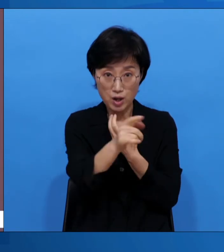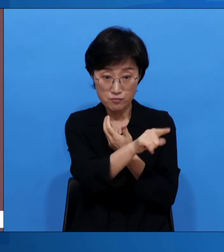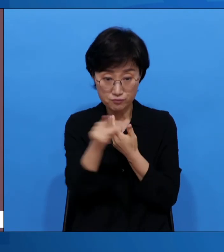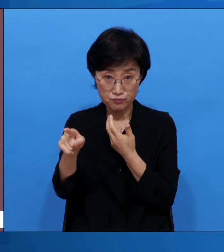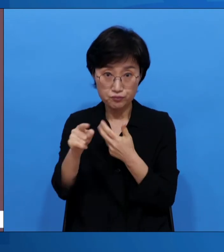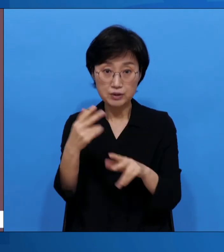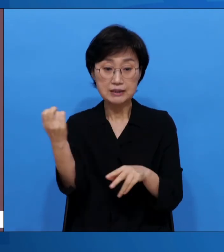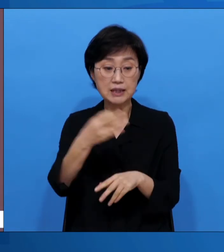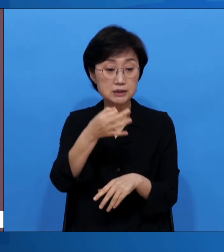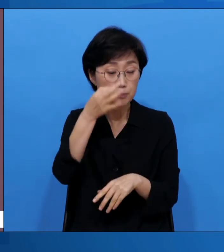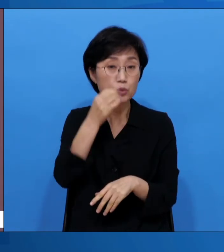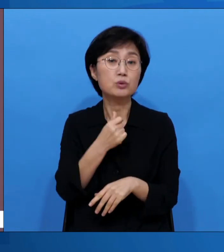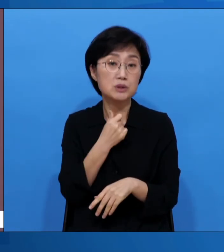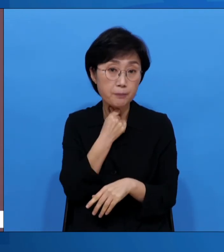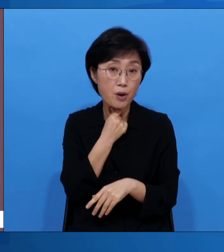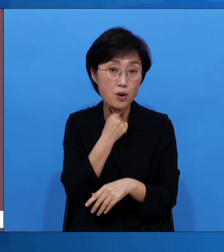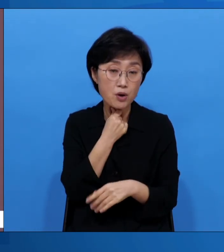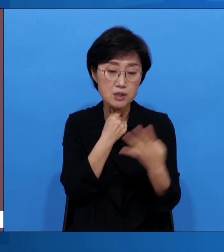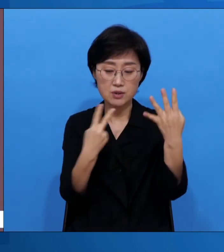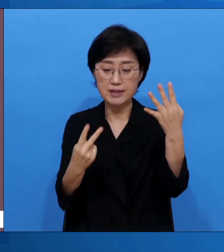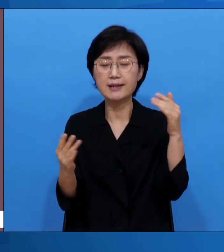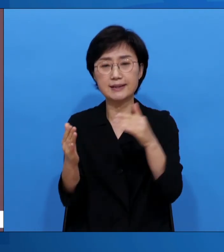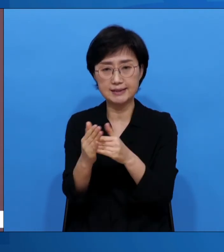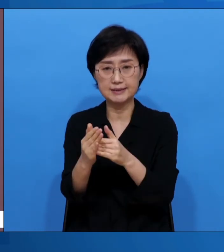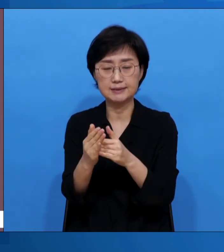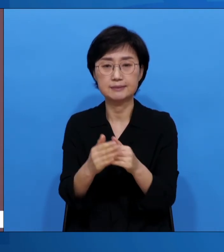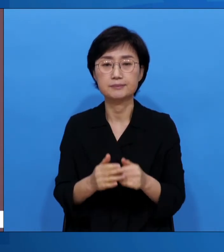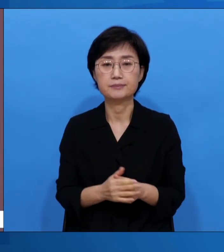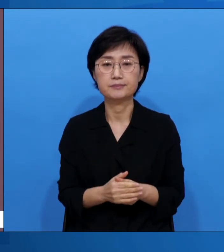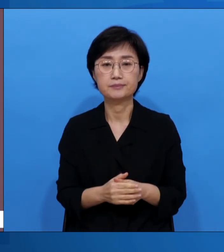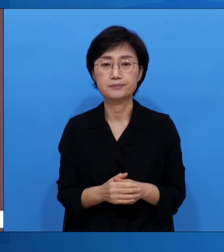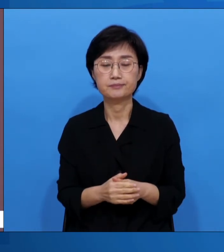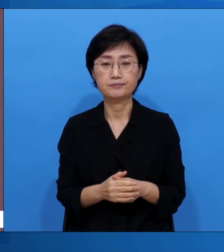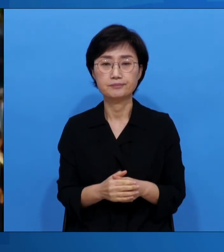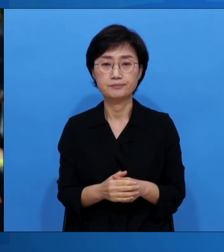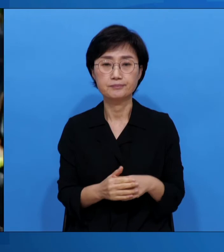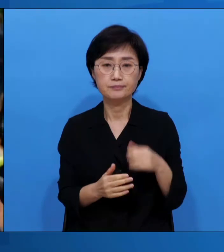온라인 재훈련은 오는 4월 2일까지 진행됩니다.